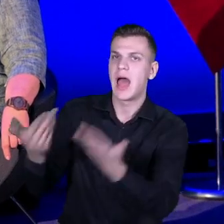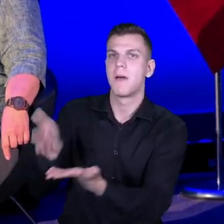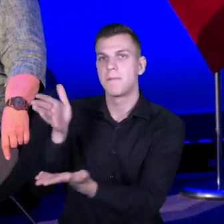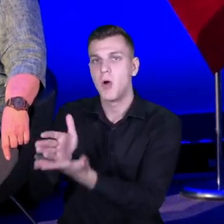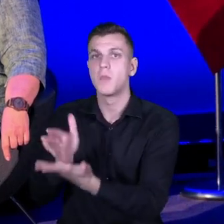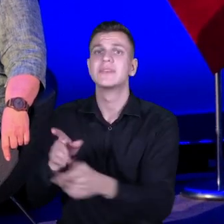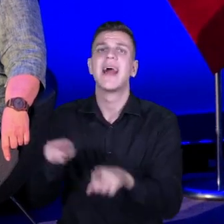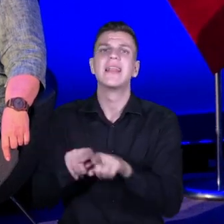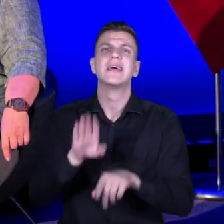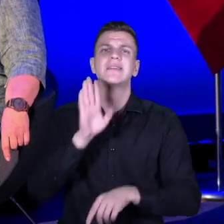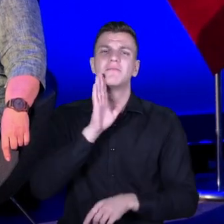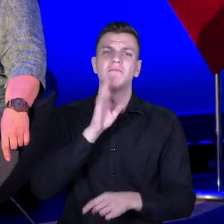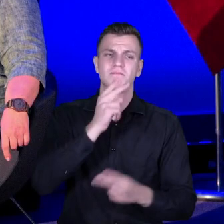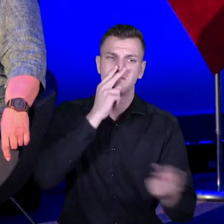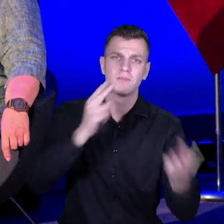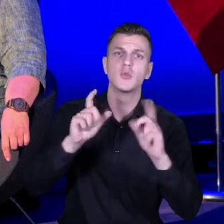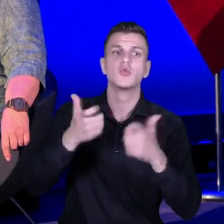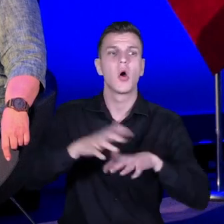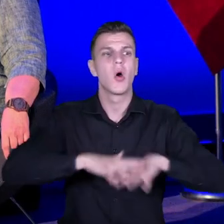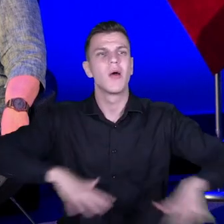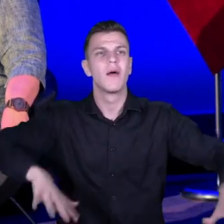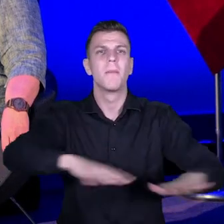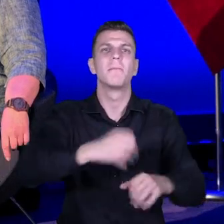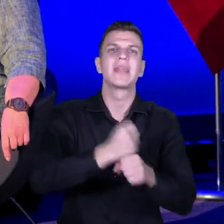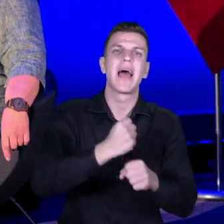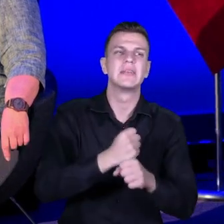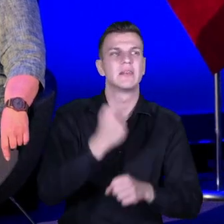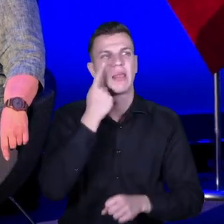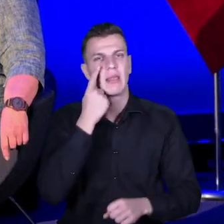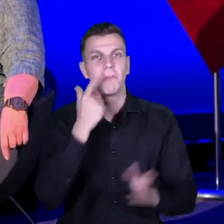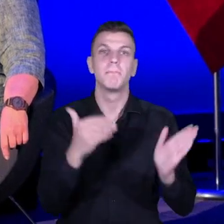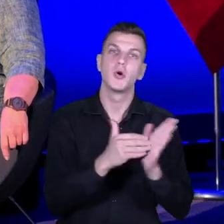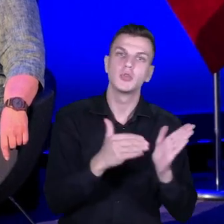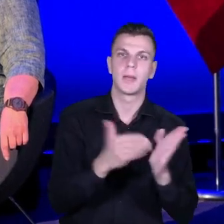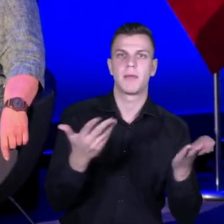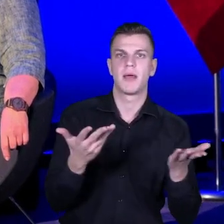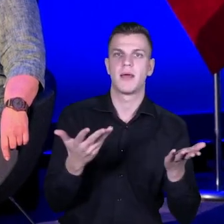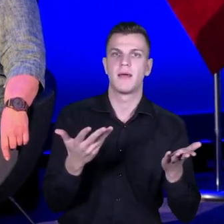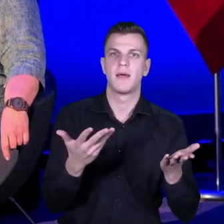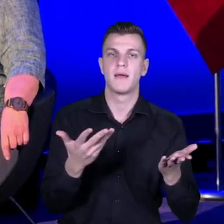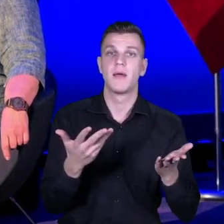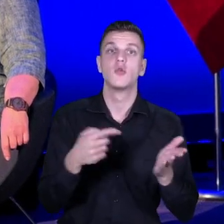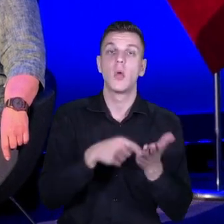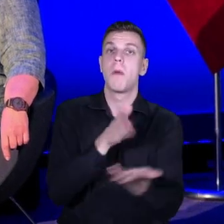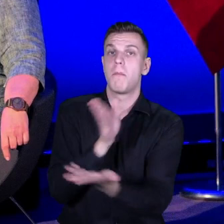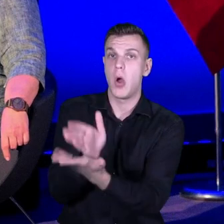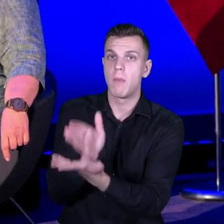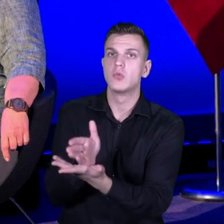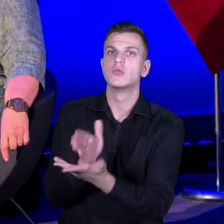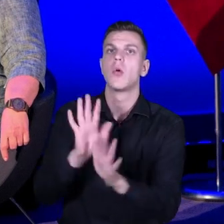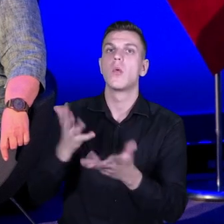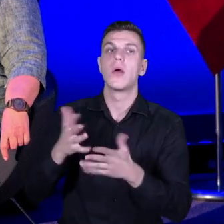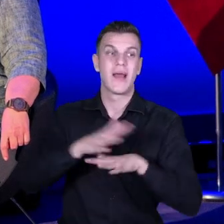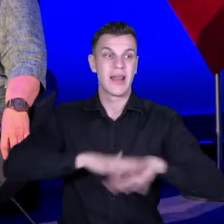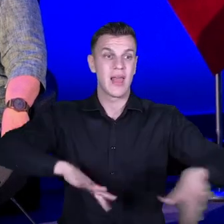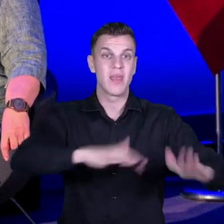na to, jakie jest zapotrzebowanie po prostu na rynku pracy i szukać tego linku między edukacją, a tym, czego rynek